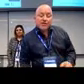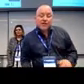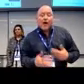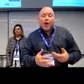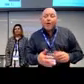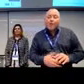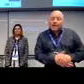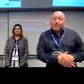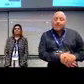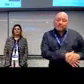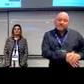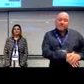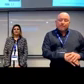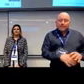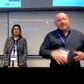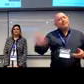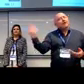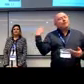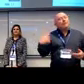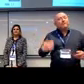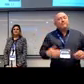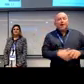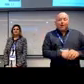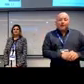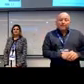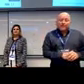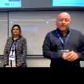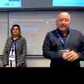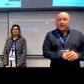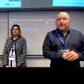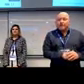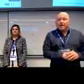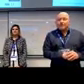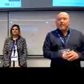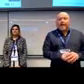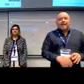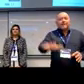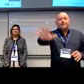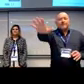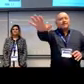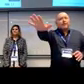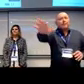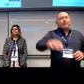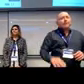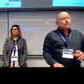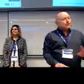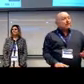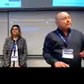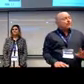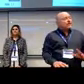aller chercher un approfondissement. Évidemment, comme on a vu, on a fait des recherches et